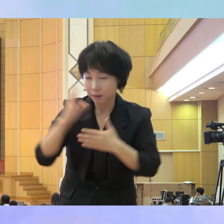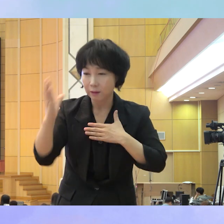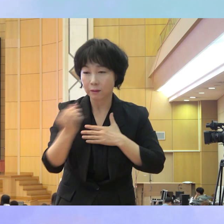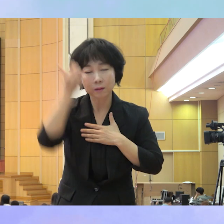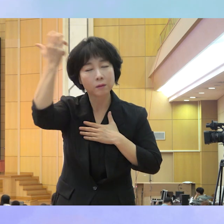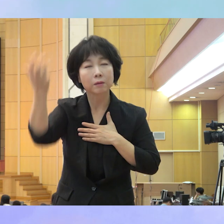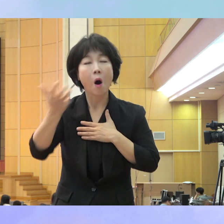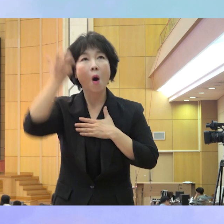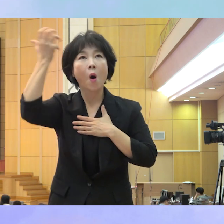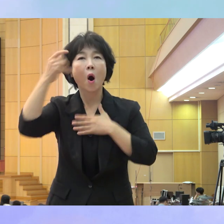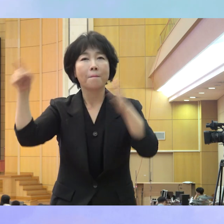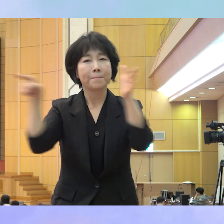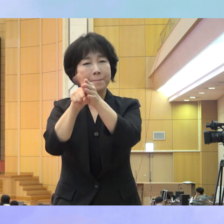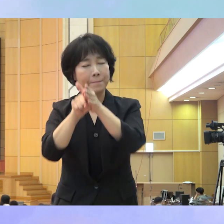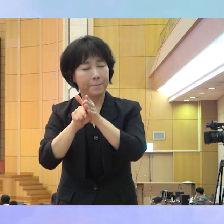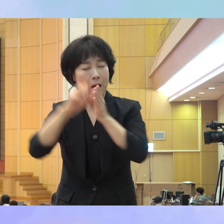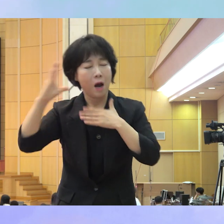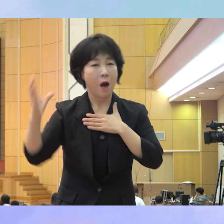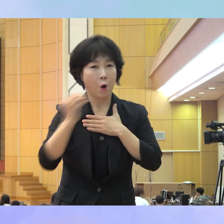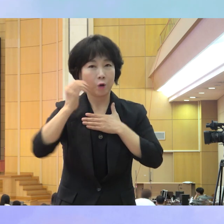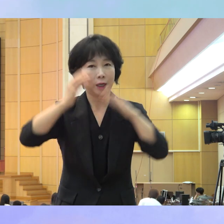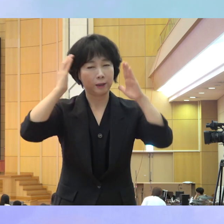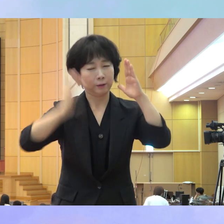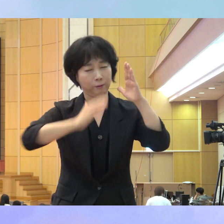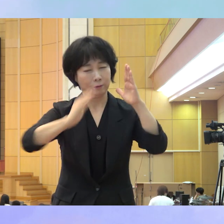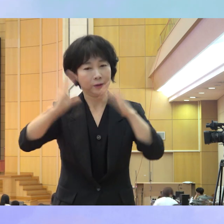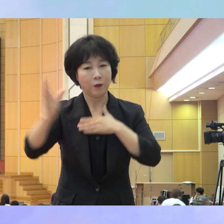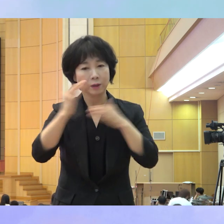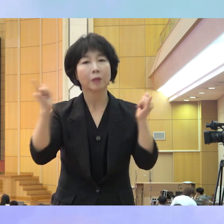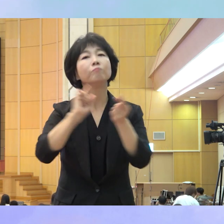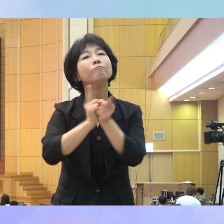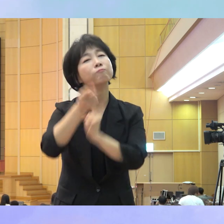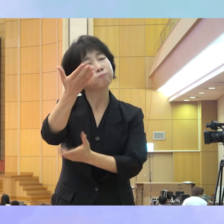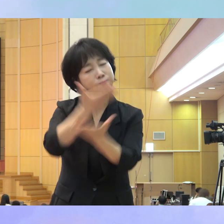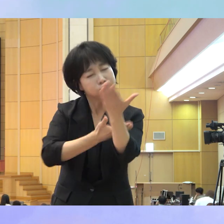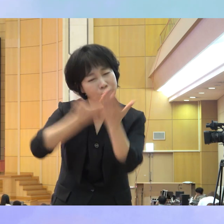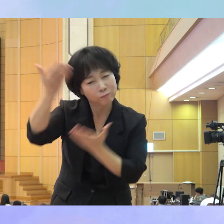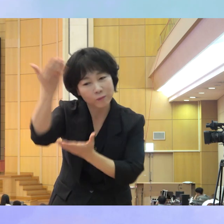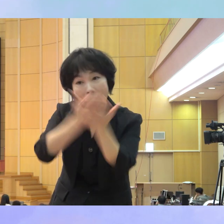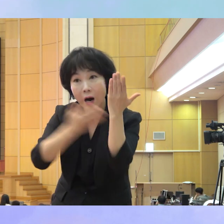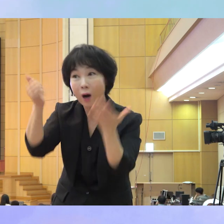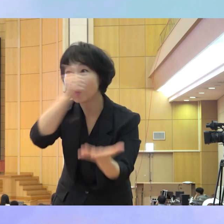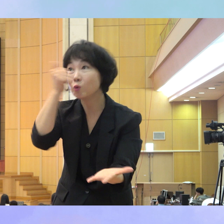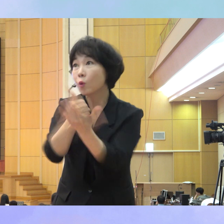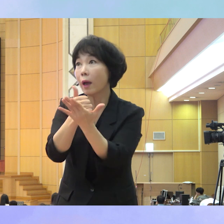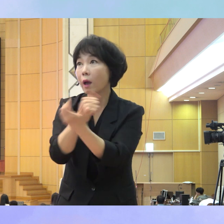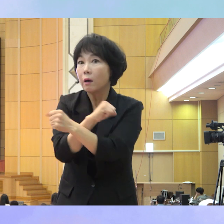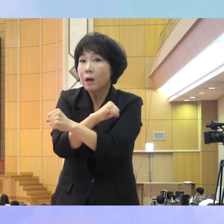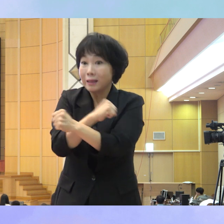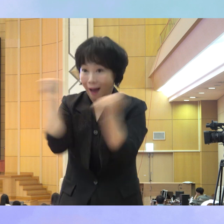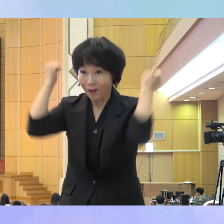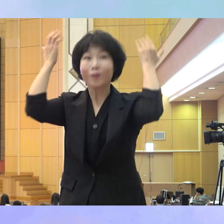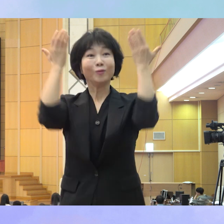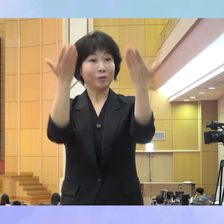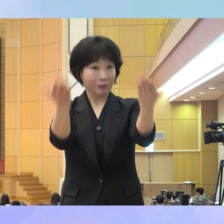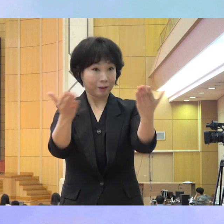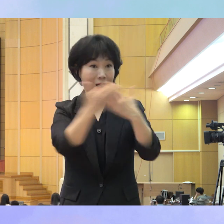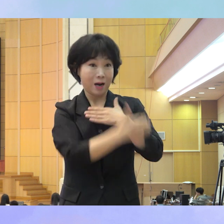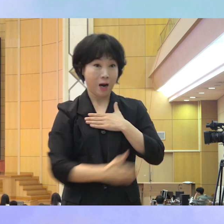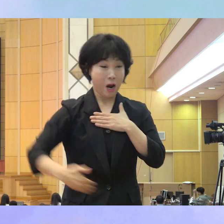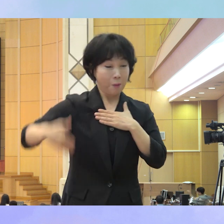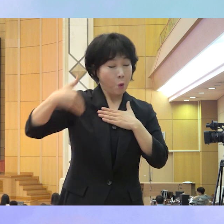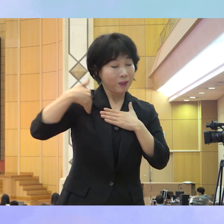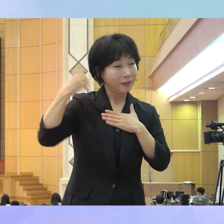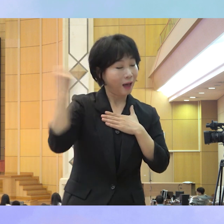오시리라. 성령을 믿사오며 거룩한 공회와 성도가 서로 교통하는 것과 죄를 사하여 주시는